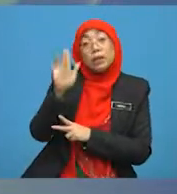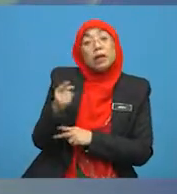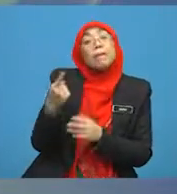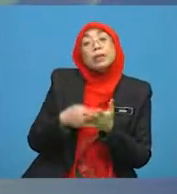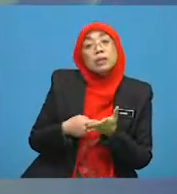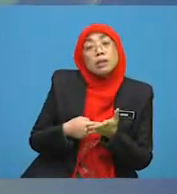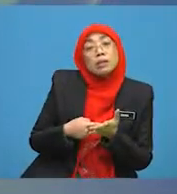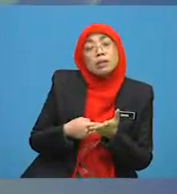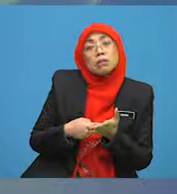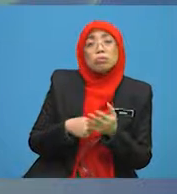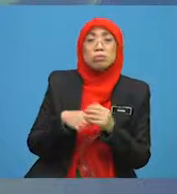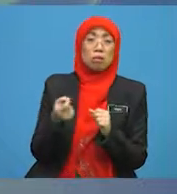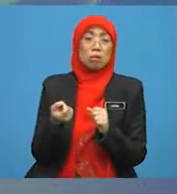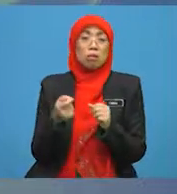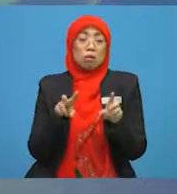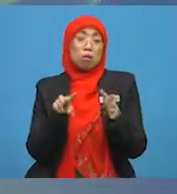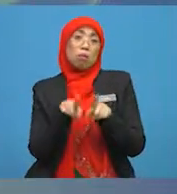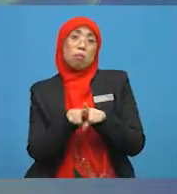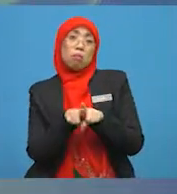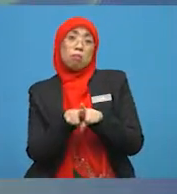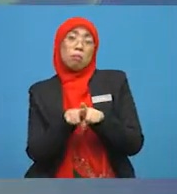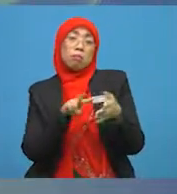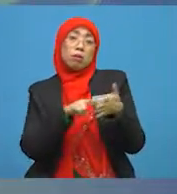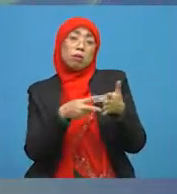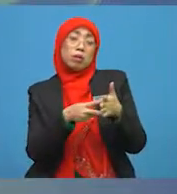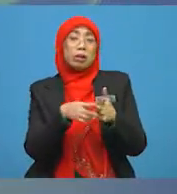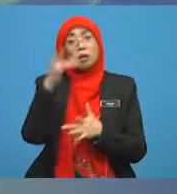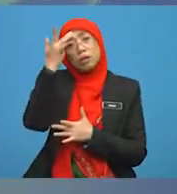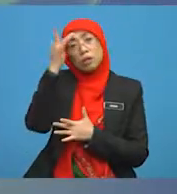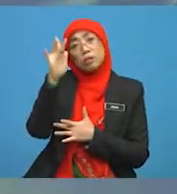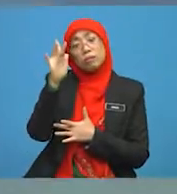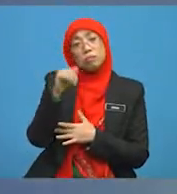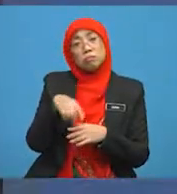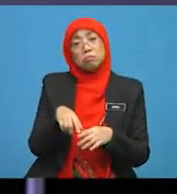adalah bersinonim dengan perkataan cerdik dalam ayat kedua.